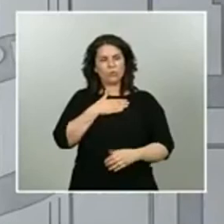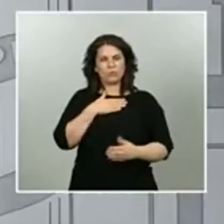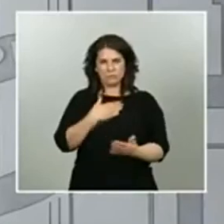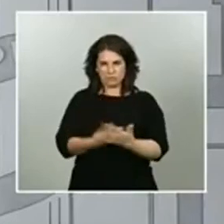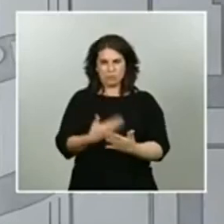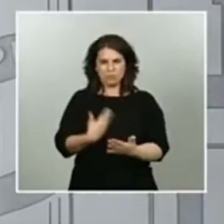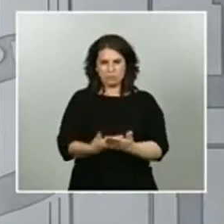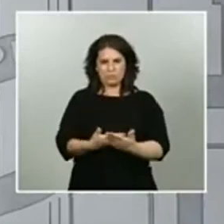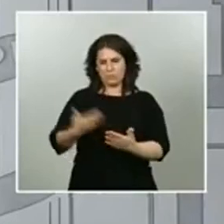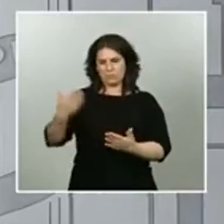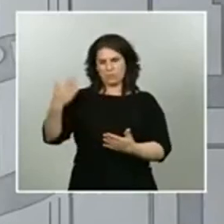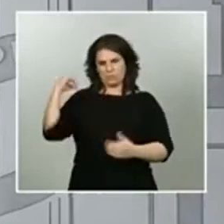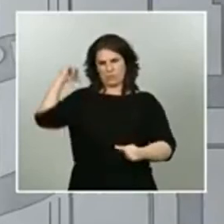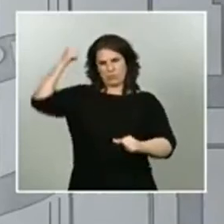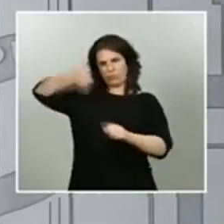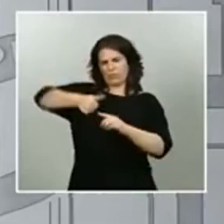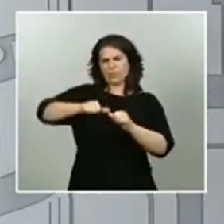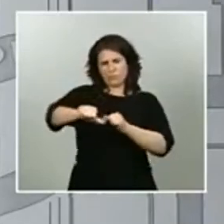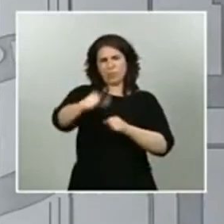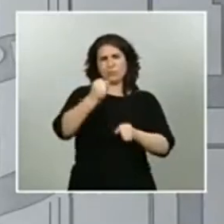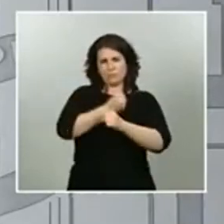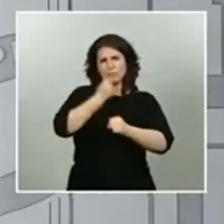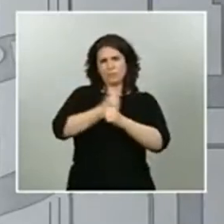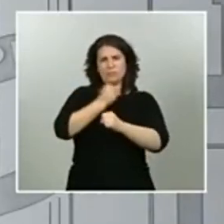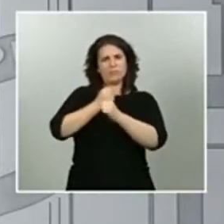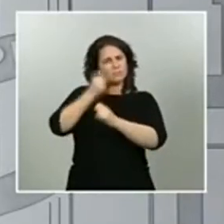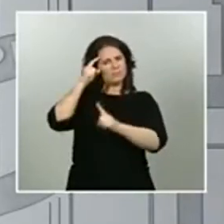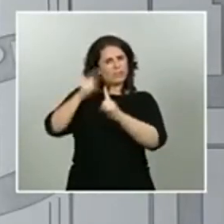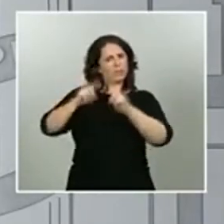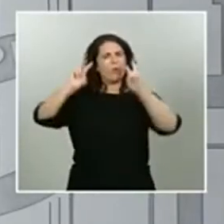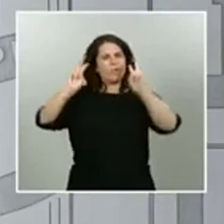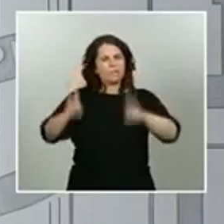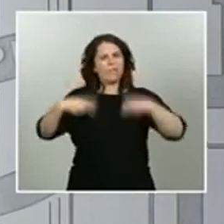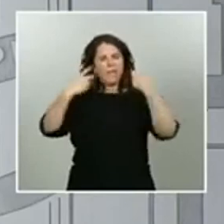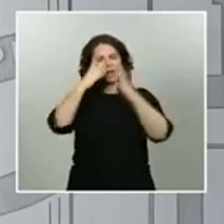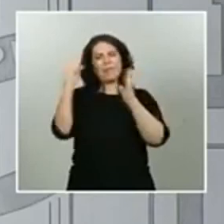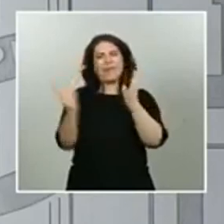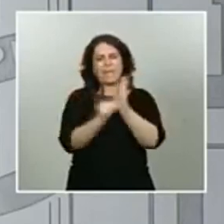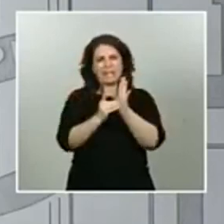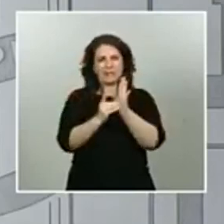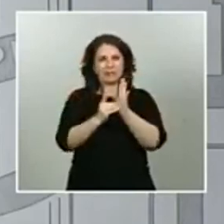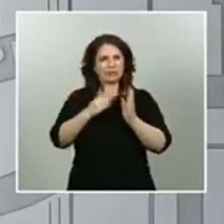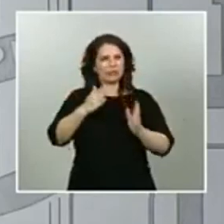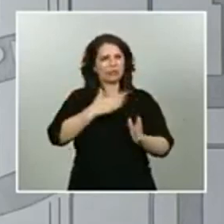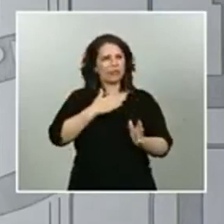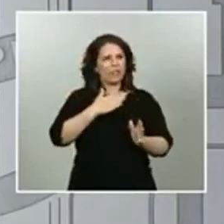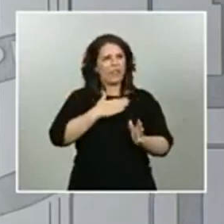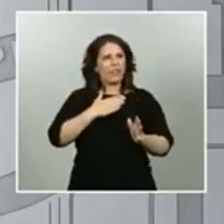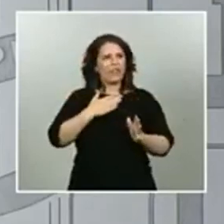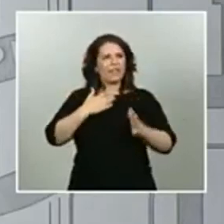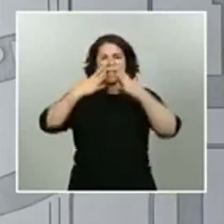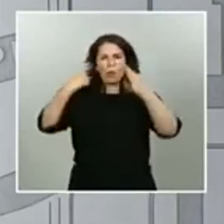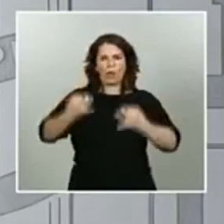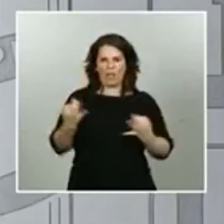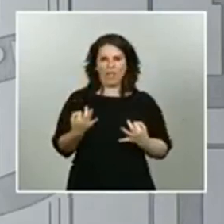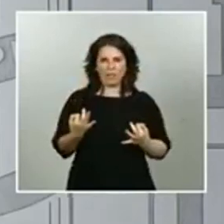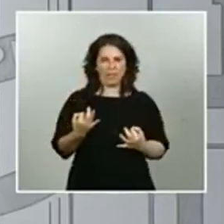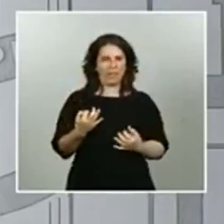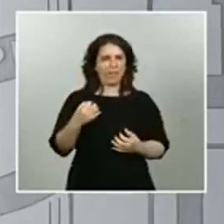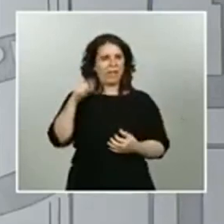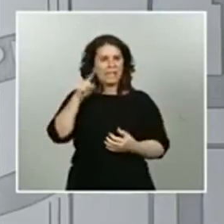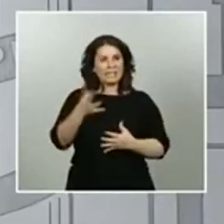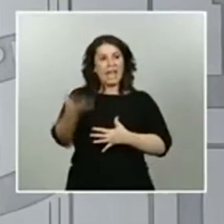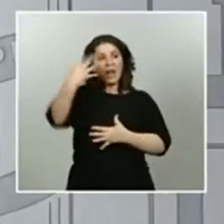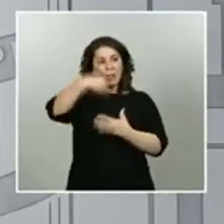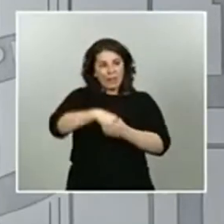dei decreti di sicurezza. L'abbiamo scritto nel progetto politico che io ho presentato al Parlamento, con cui è